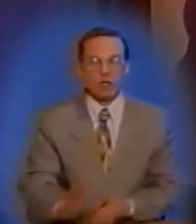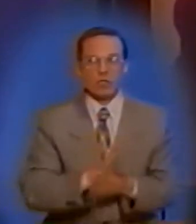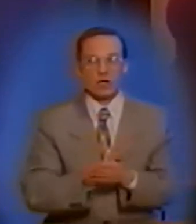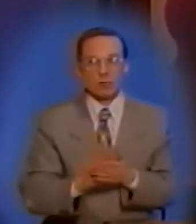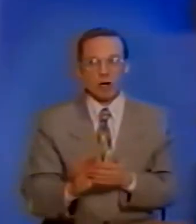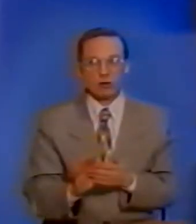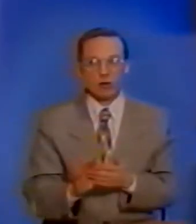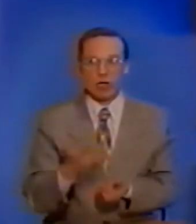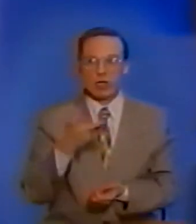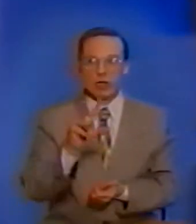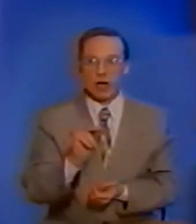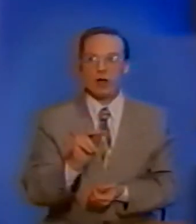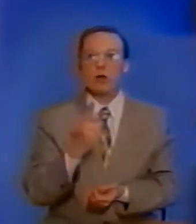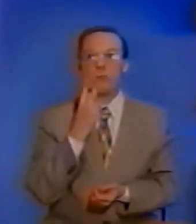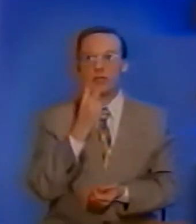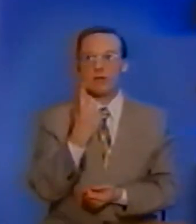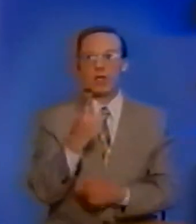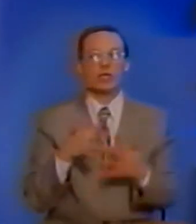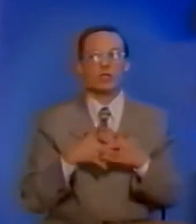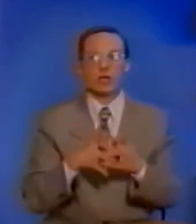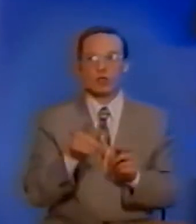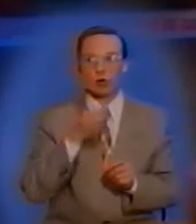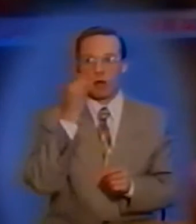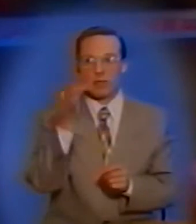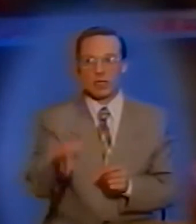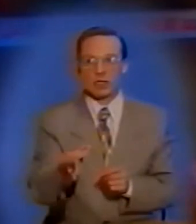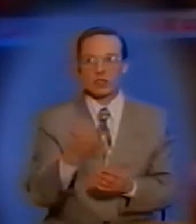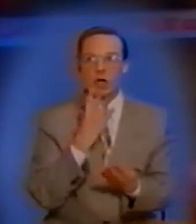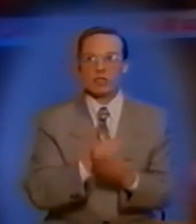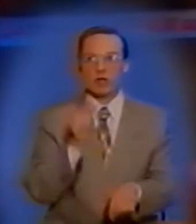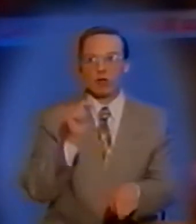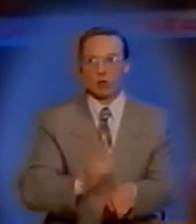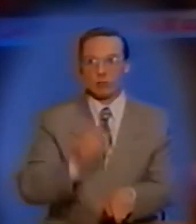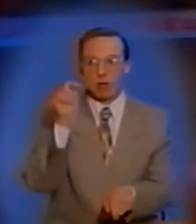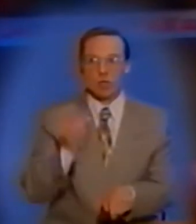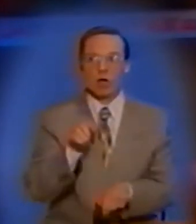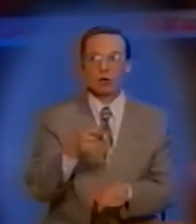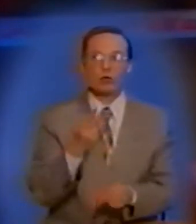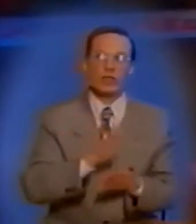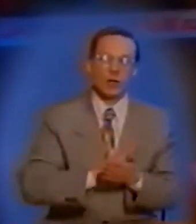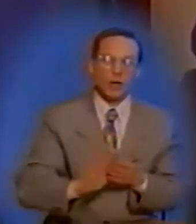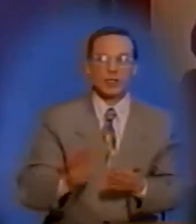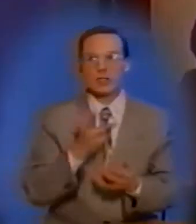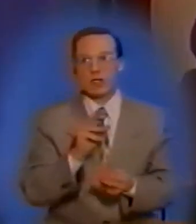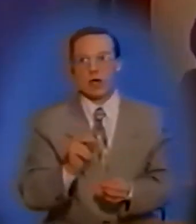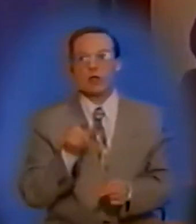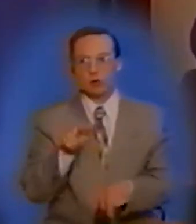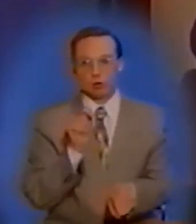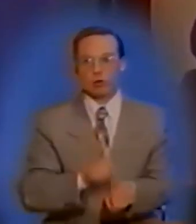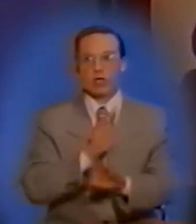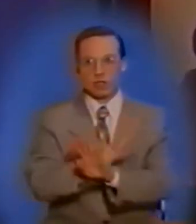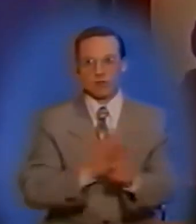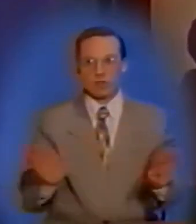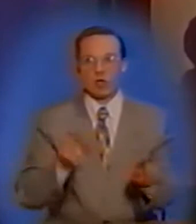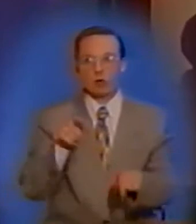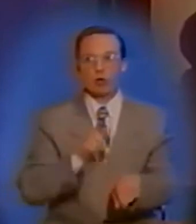Celibato. Ne, matai, vienas dalykas, tu nepasakysi savo jausmams, kad tu celibatė ir neselibatė, tu jinti ir viskas. Tu